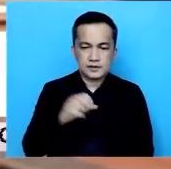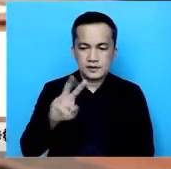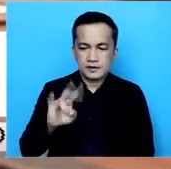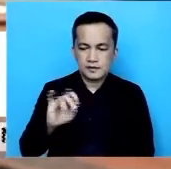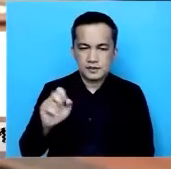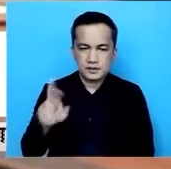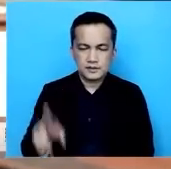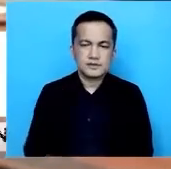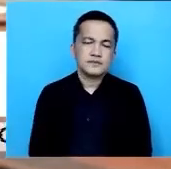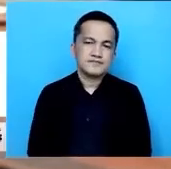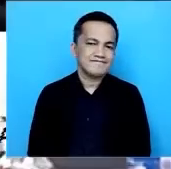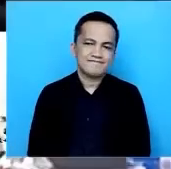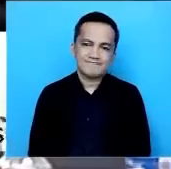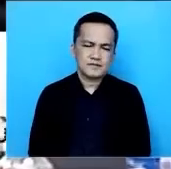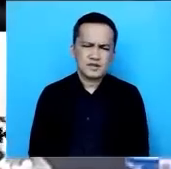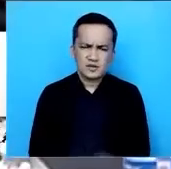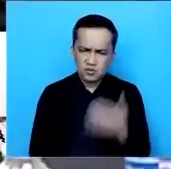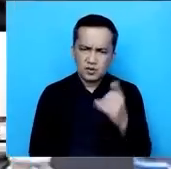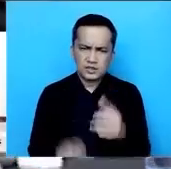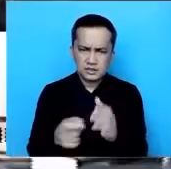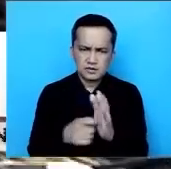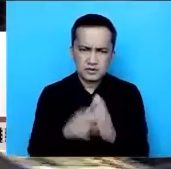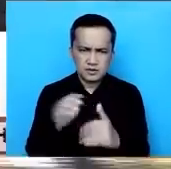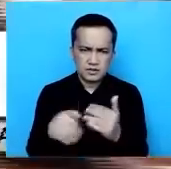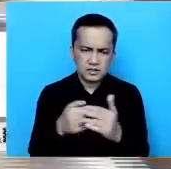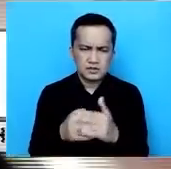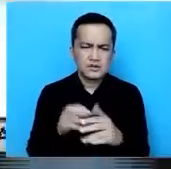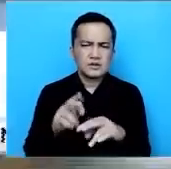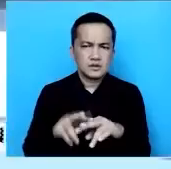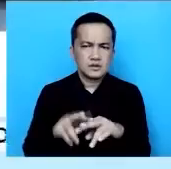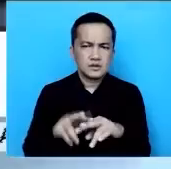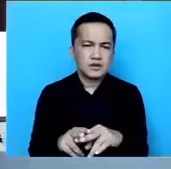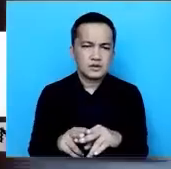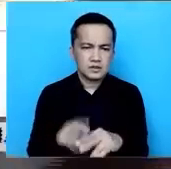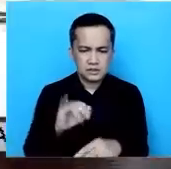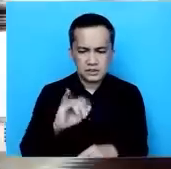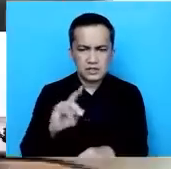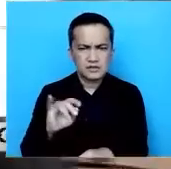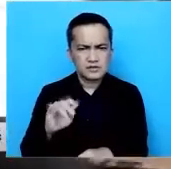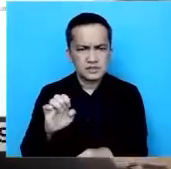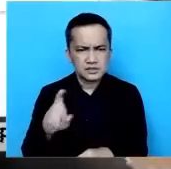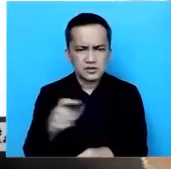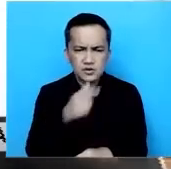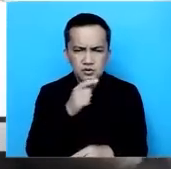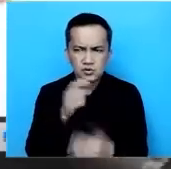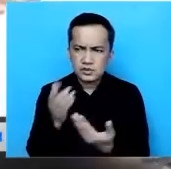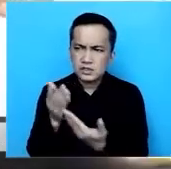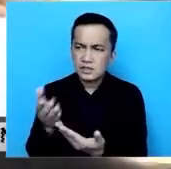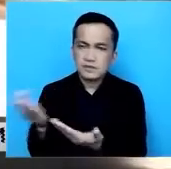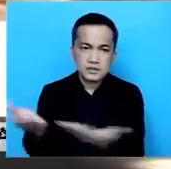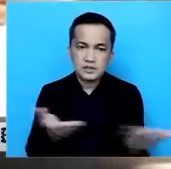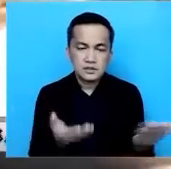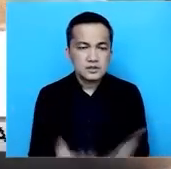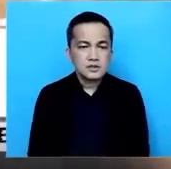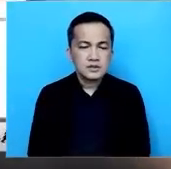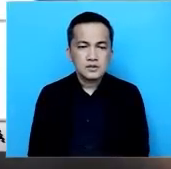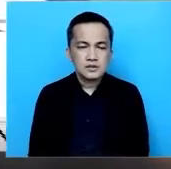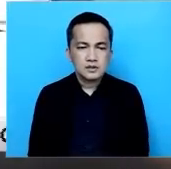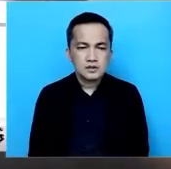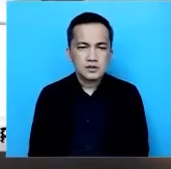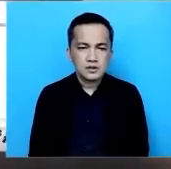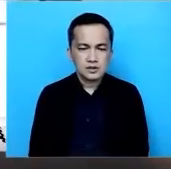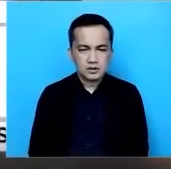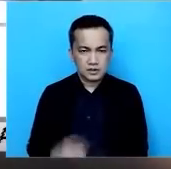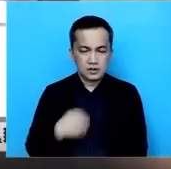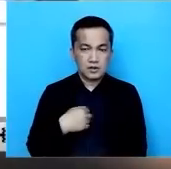Well, though, bakit nyo ni-require na lahat ng salt i-iodize? Sino naglabi sa inyo? The original... Ako, may